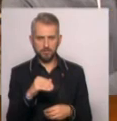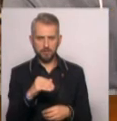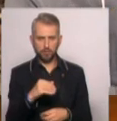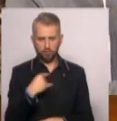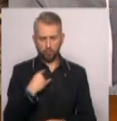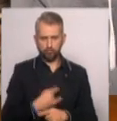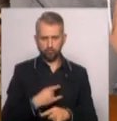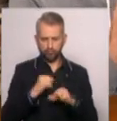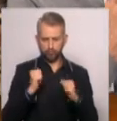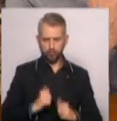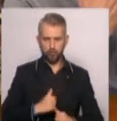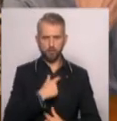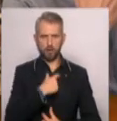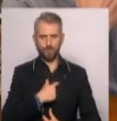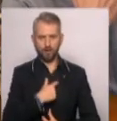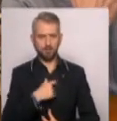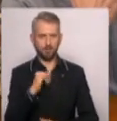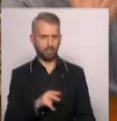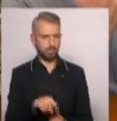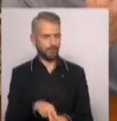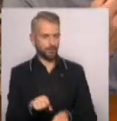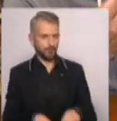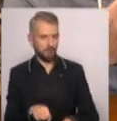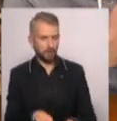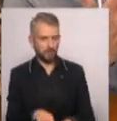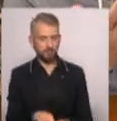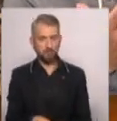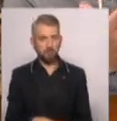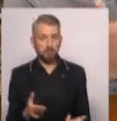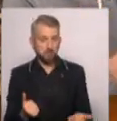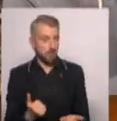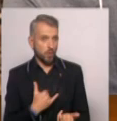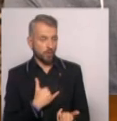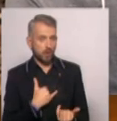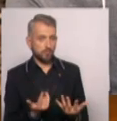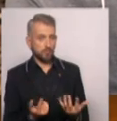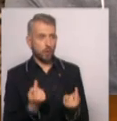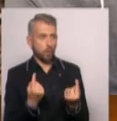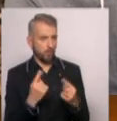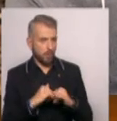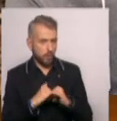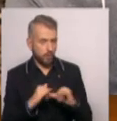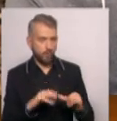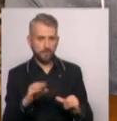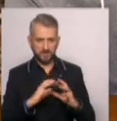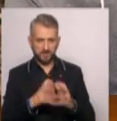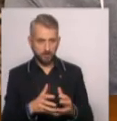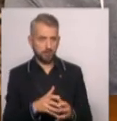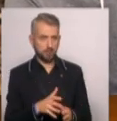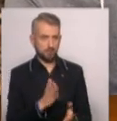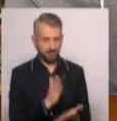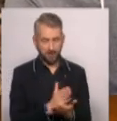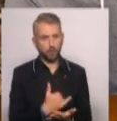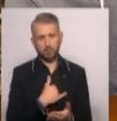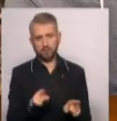кроваткою. І на велосипеді, або на самокаті. Да. Ну, ми нікуди не дінемось, світ глобальний. і весь світ до цього прийшов, ми теж прийдемо до цього.